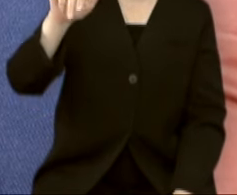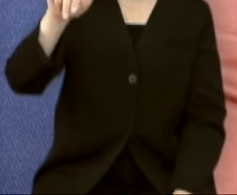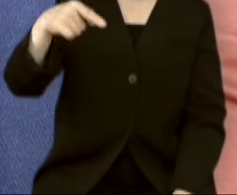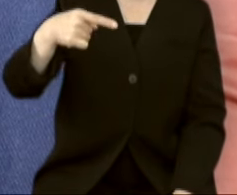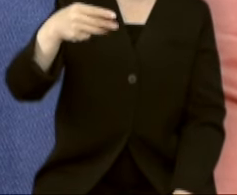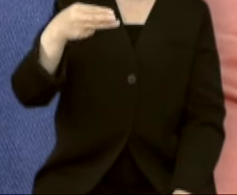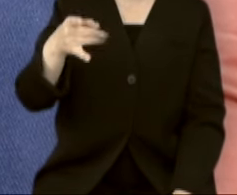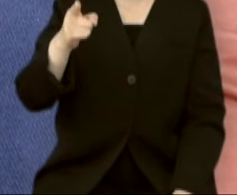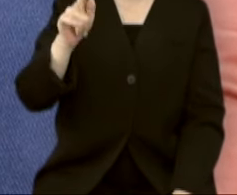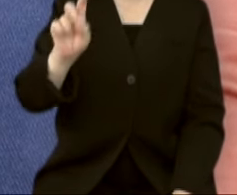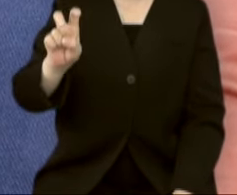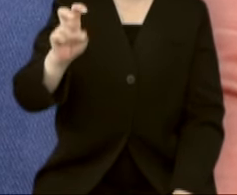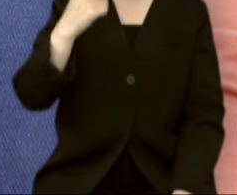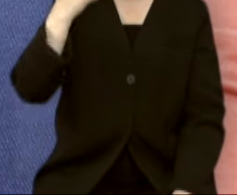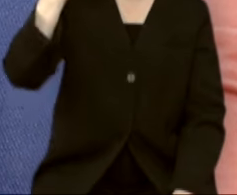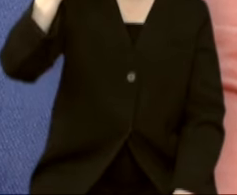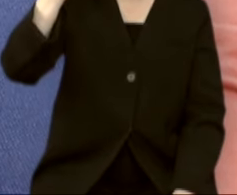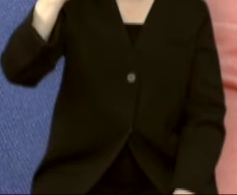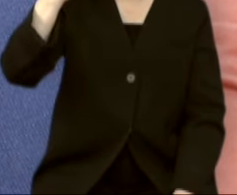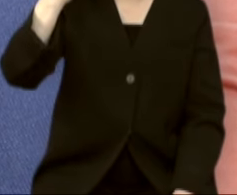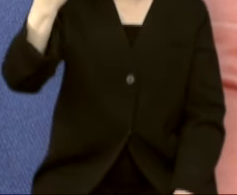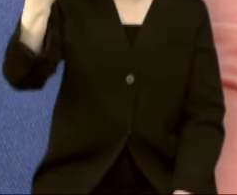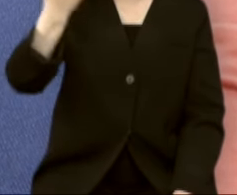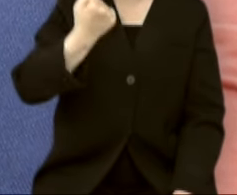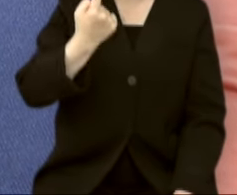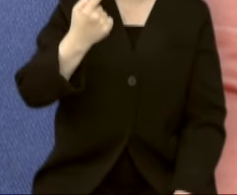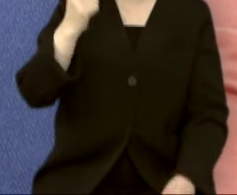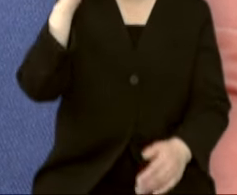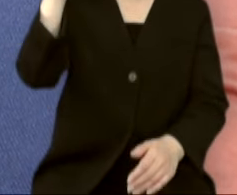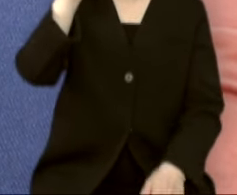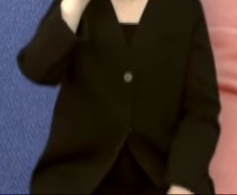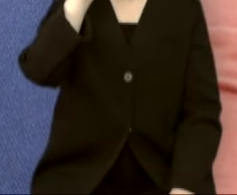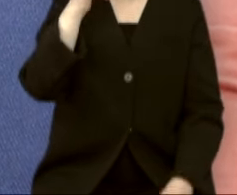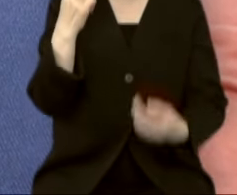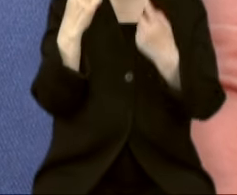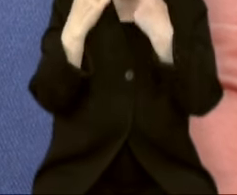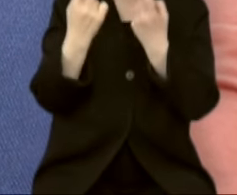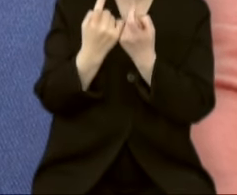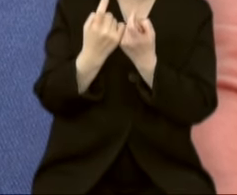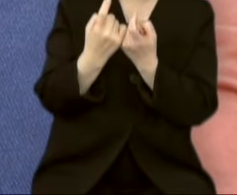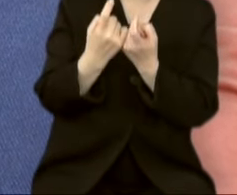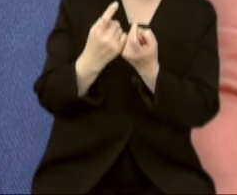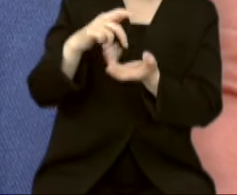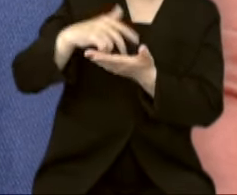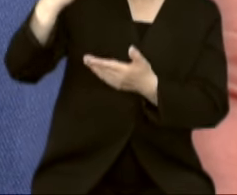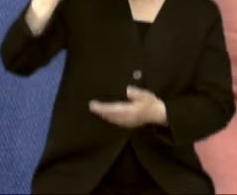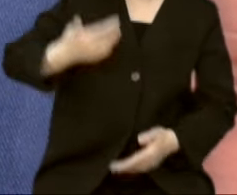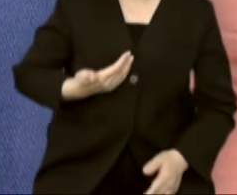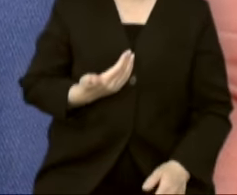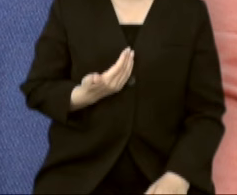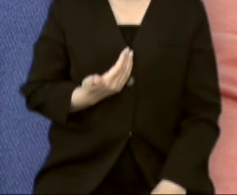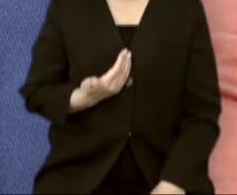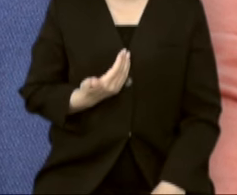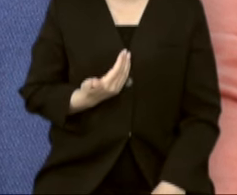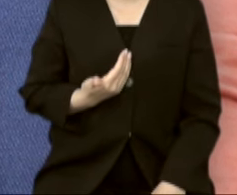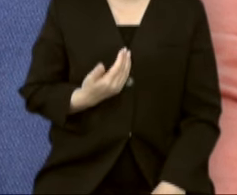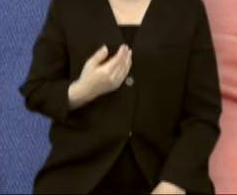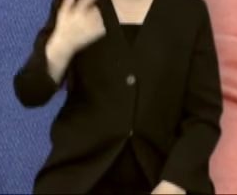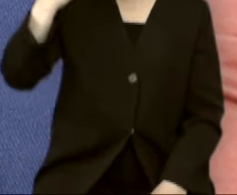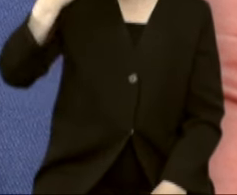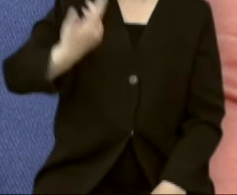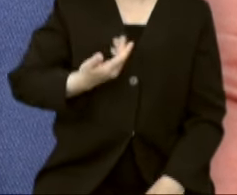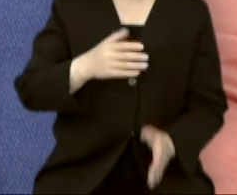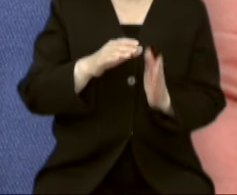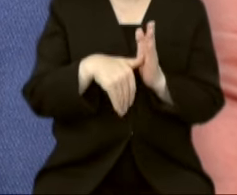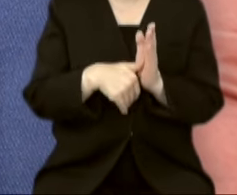인도 칼카타에 와서 집회를 할 때 있었어요. 그러나 그때 개인적으로 저한테 질문을 했었어요. 그래서 질문을 할